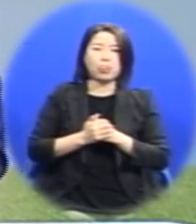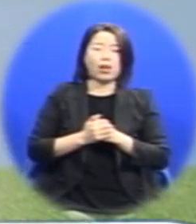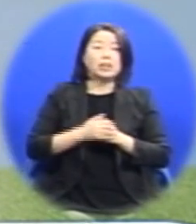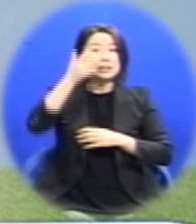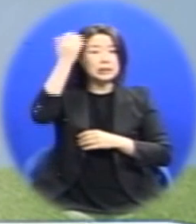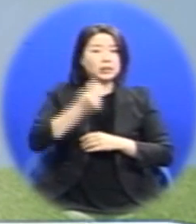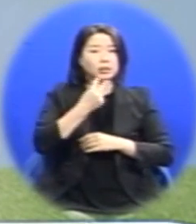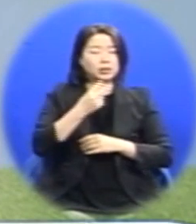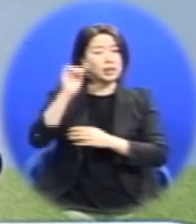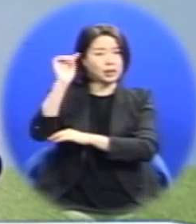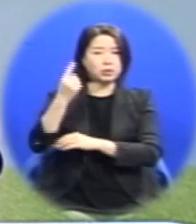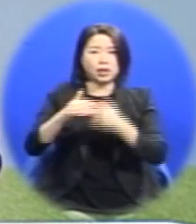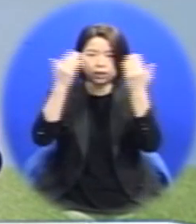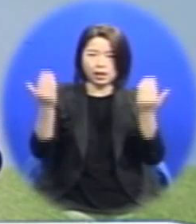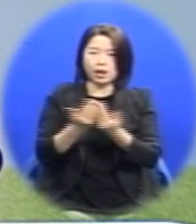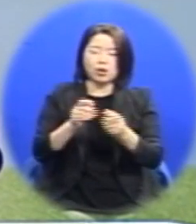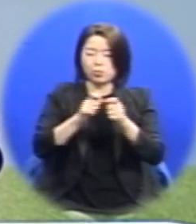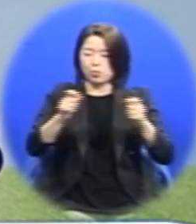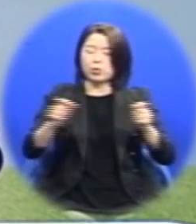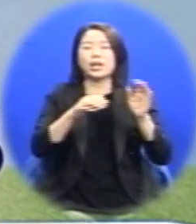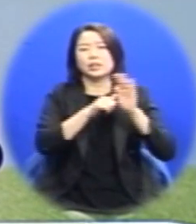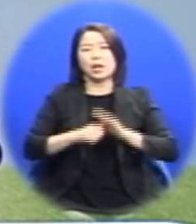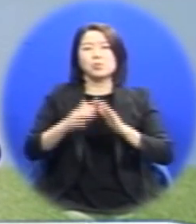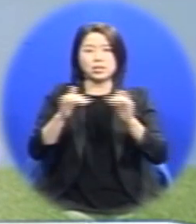요셉이나 다윗이나 다 오래 참았던 사람들입니다.